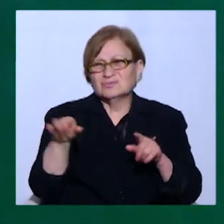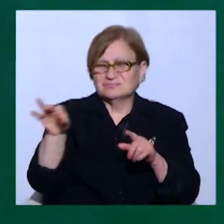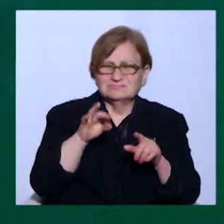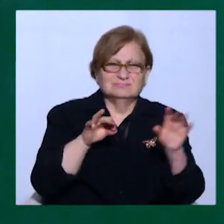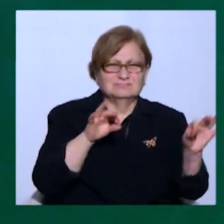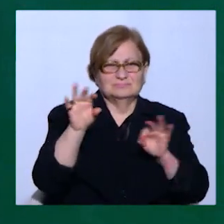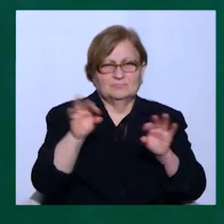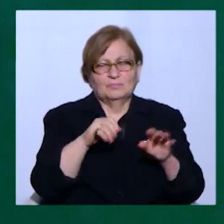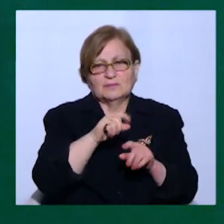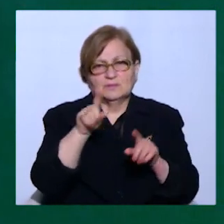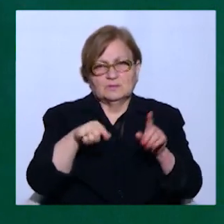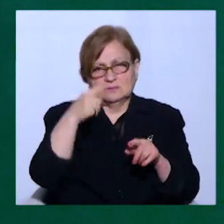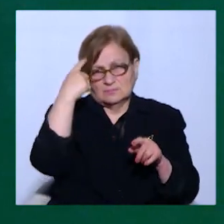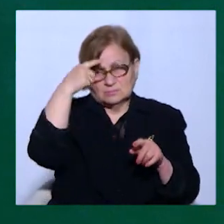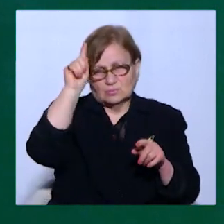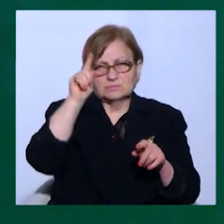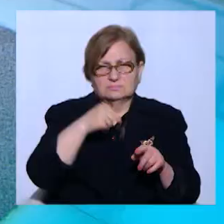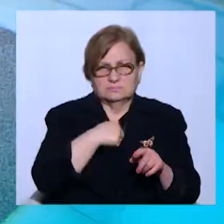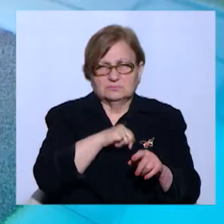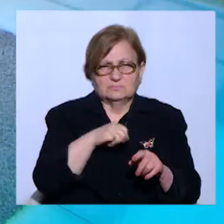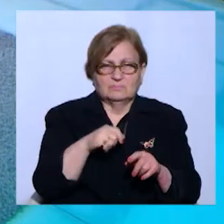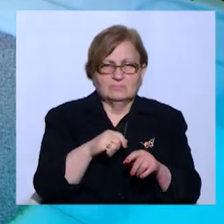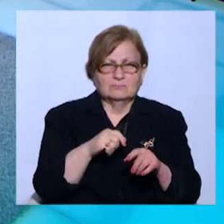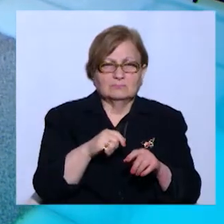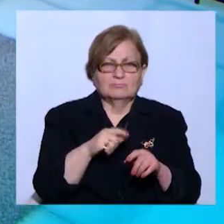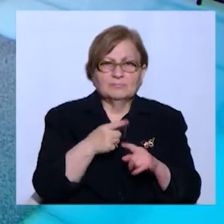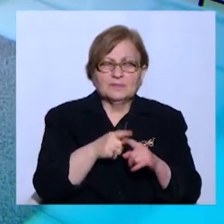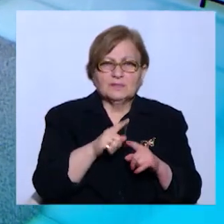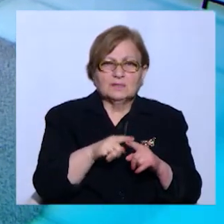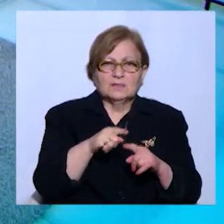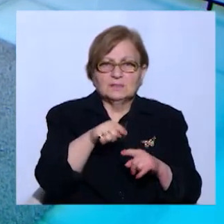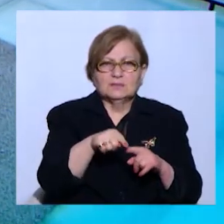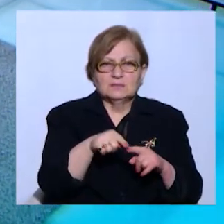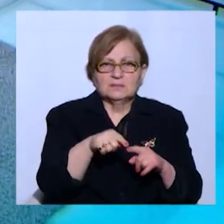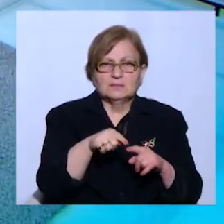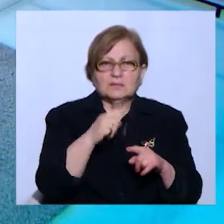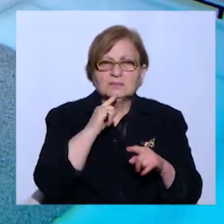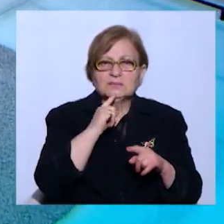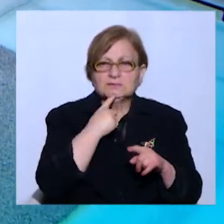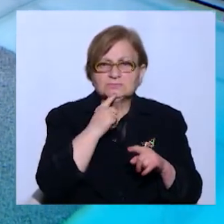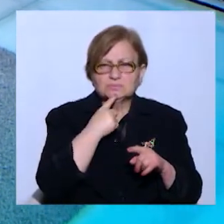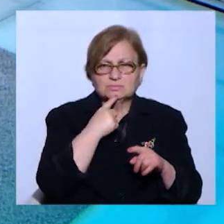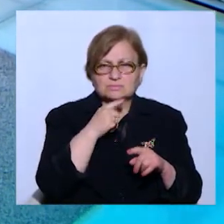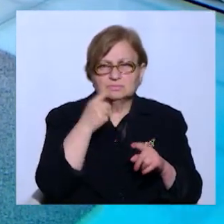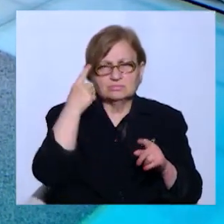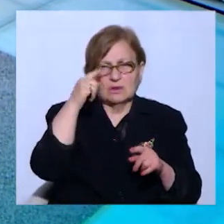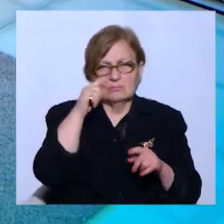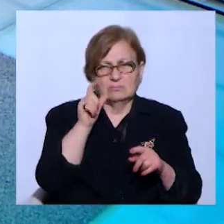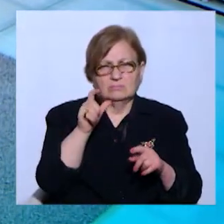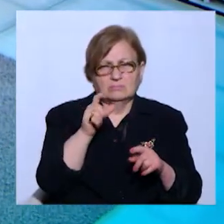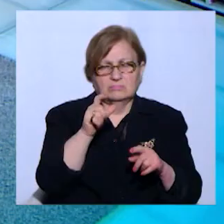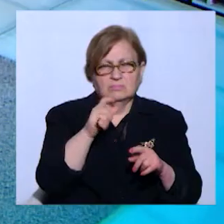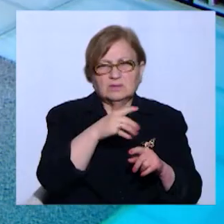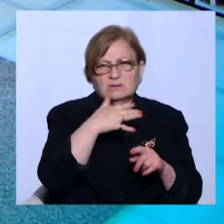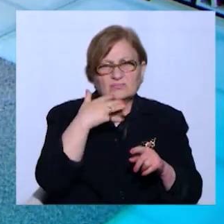რაღაც, ზოგს აიდან რაღაც, ზოგს მე თვითონ მოვიგონებ. იმიტომ რომ ამ სირთულე თითოეული ამ ამოცანის ყველგან